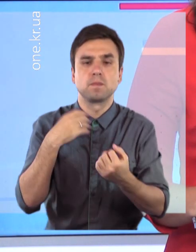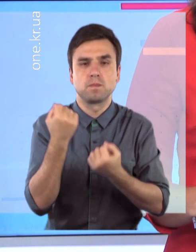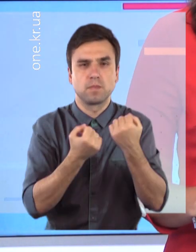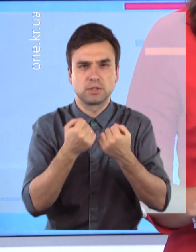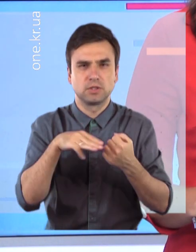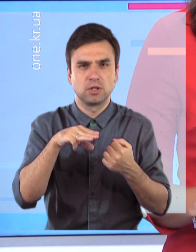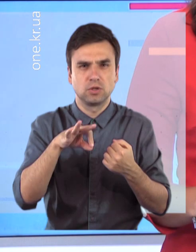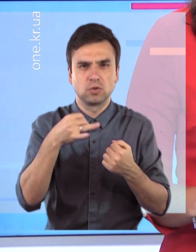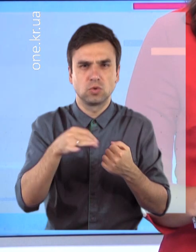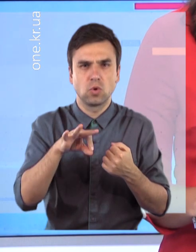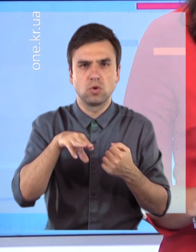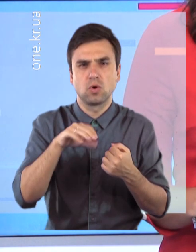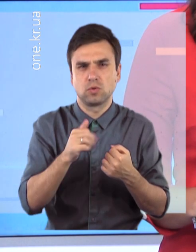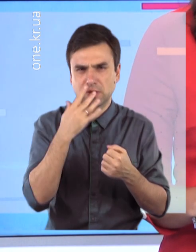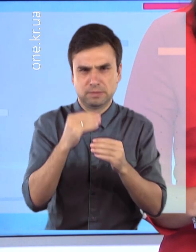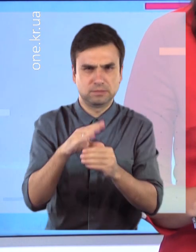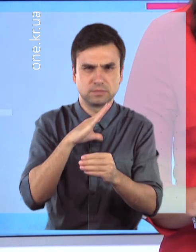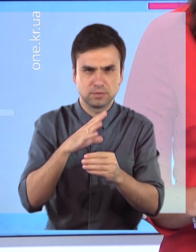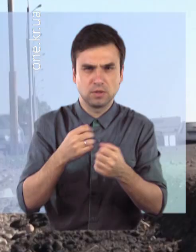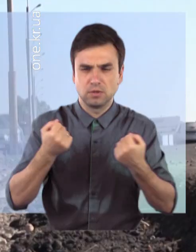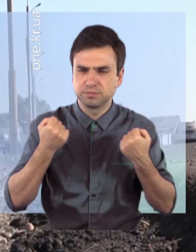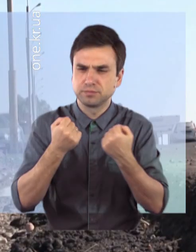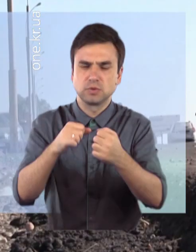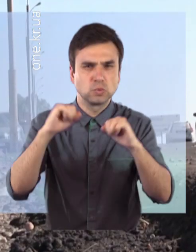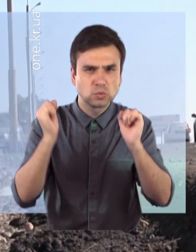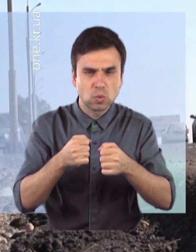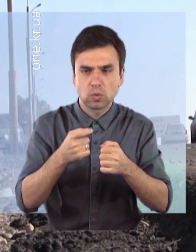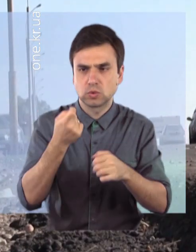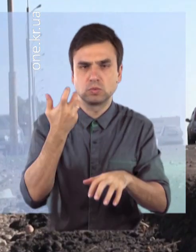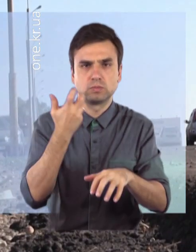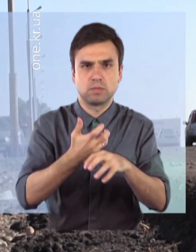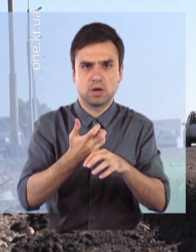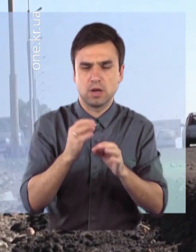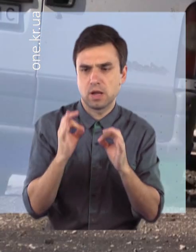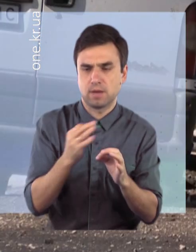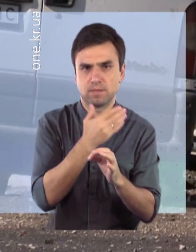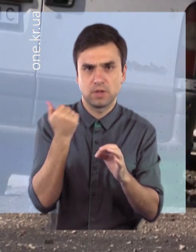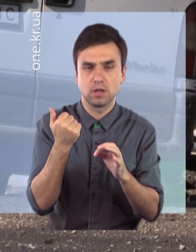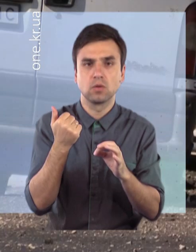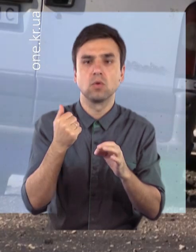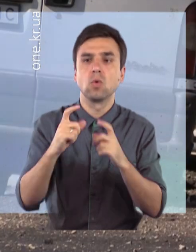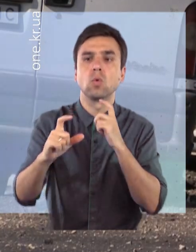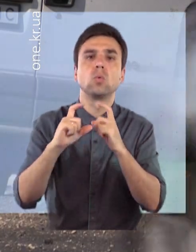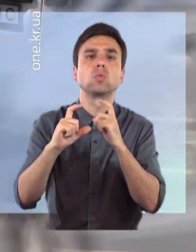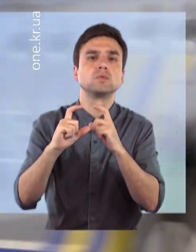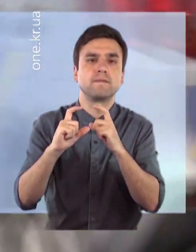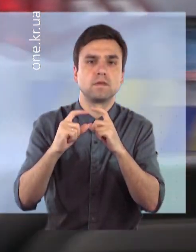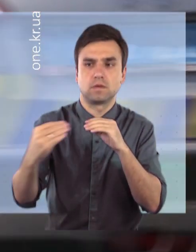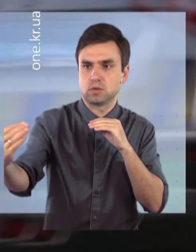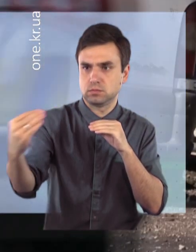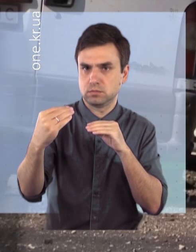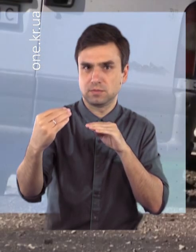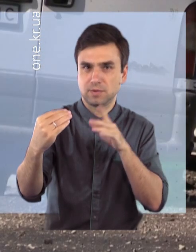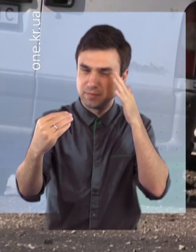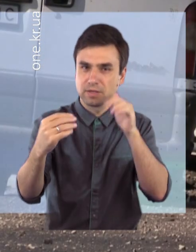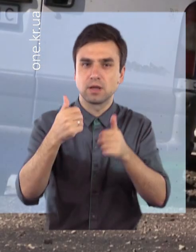інформацією, водій «Тойоти» під час обгону не врахував швидкість та дистанцію. Зачепив фуру на зустрічці, декілька разів перекинувся